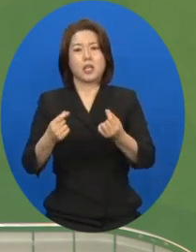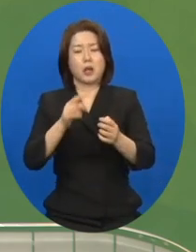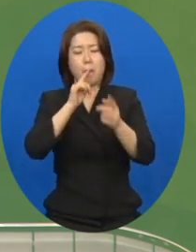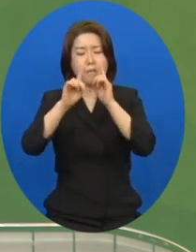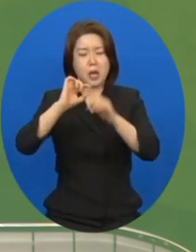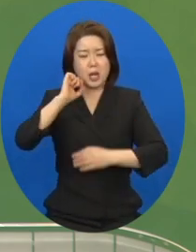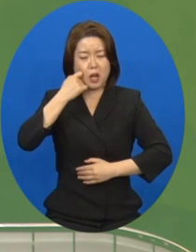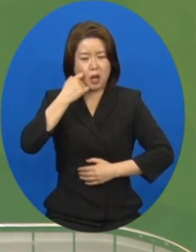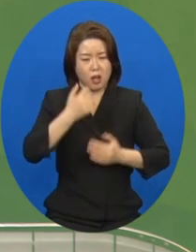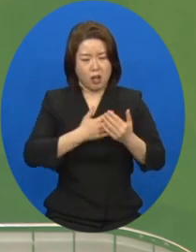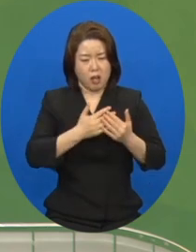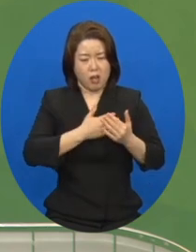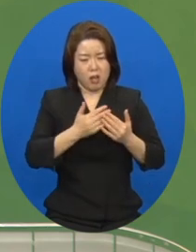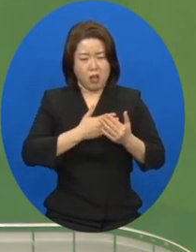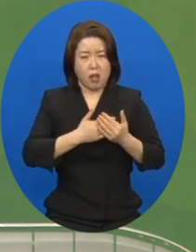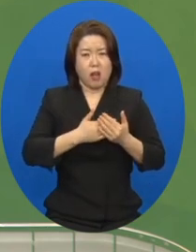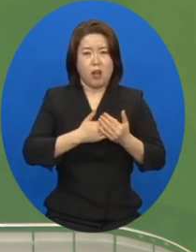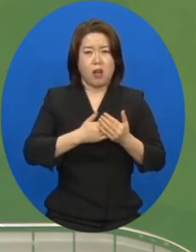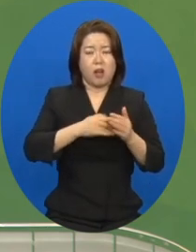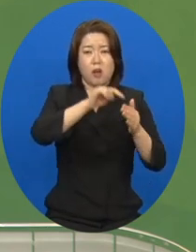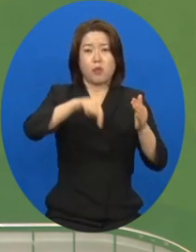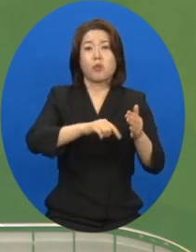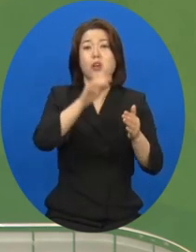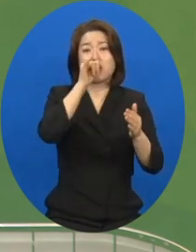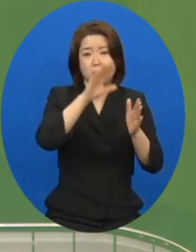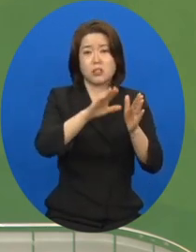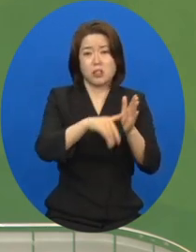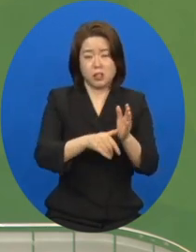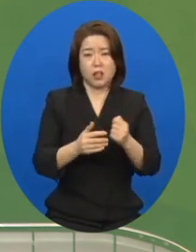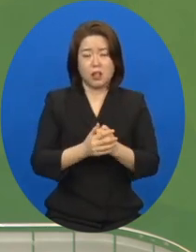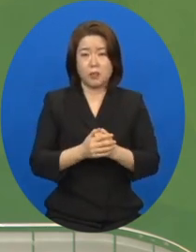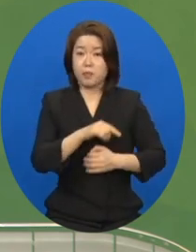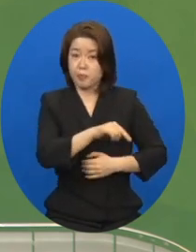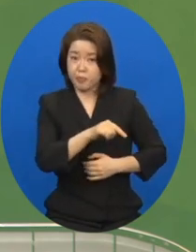없는 불길한 상황 속에 있을 때 그들이